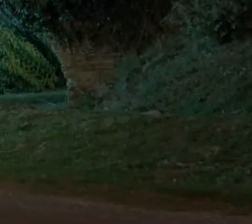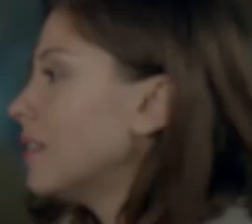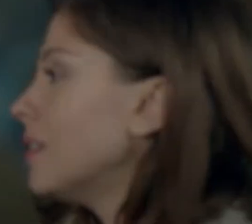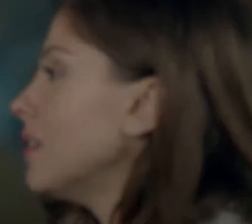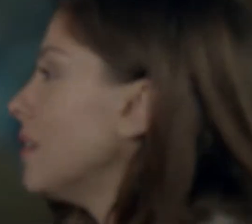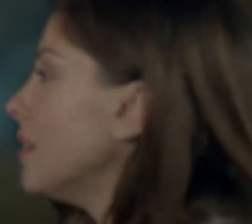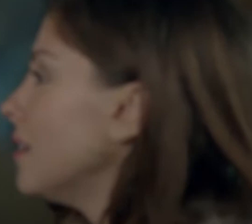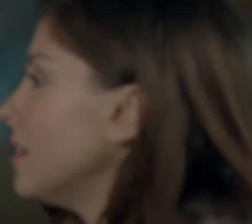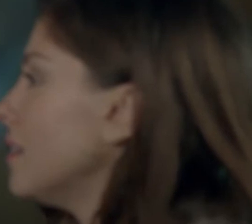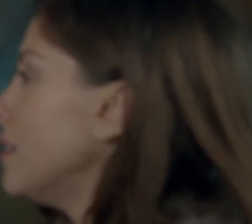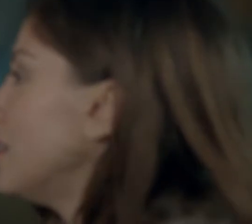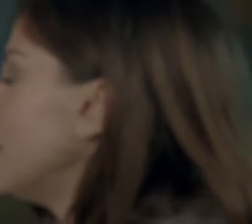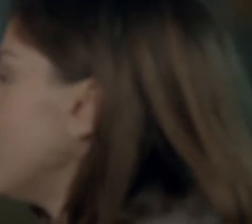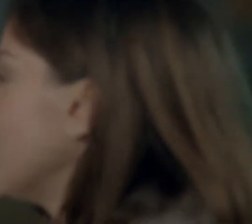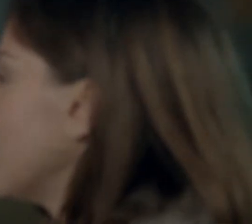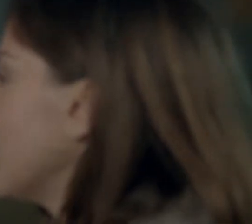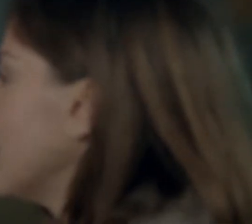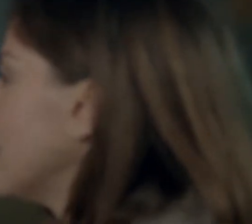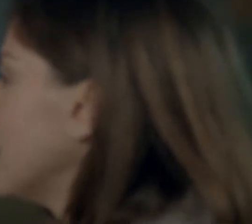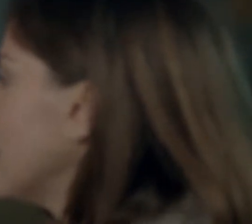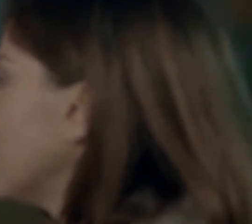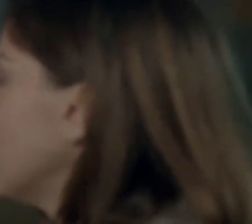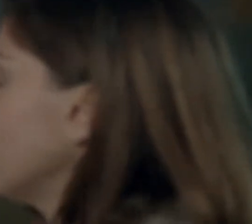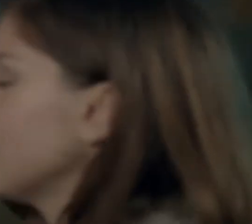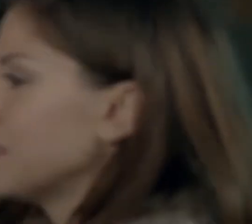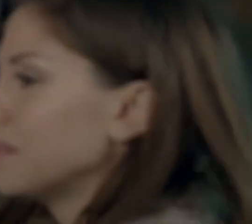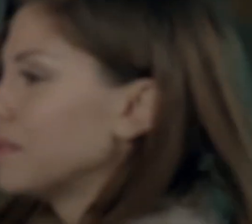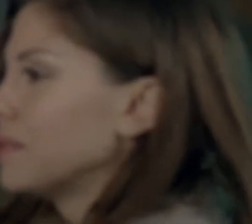Hüzünlü boynunu eğdi, masum bakıyor.